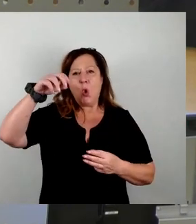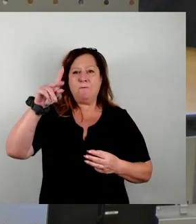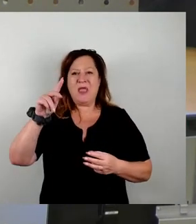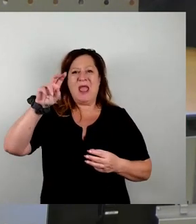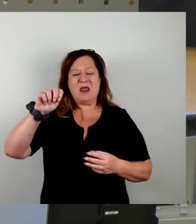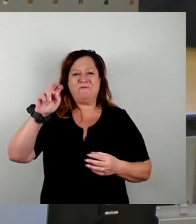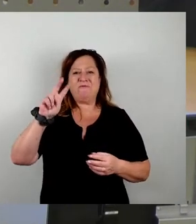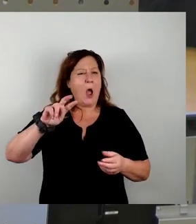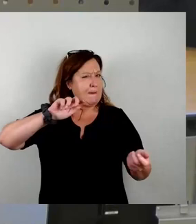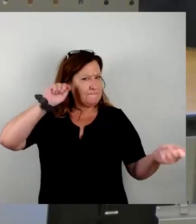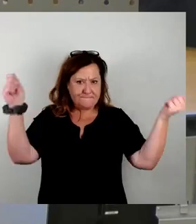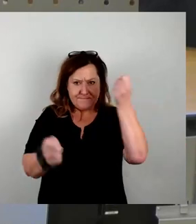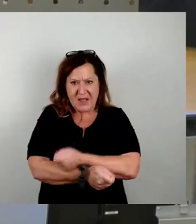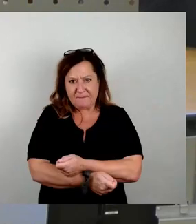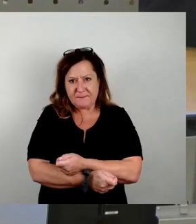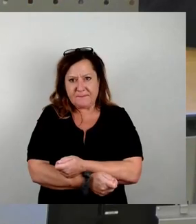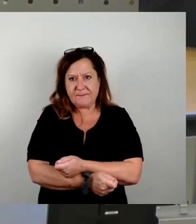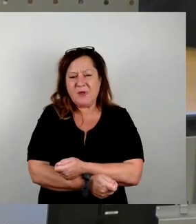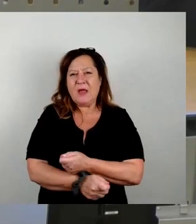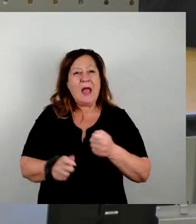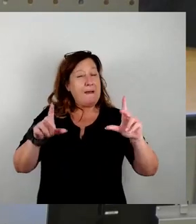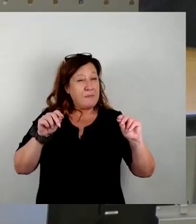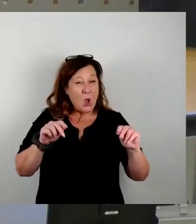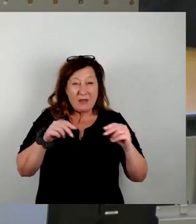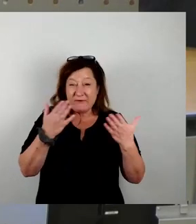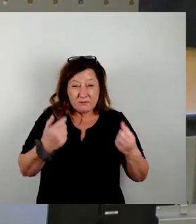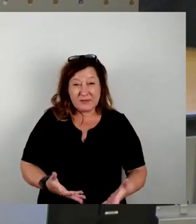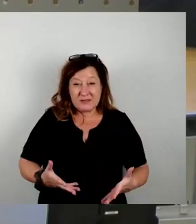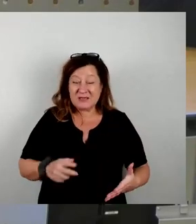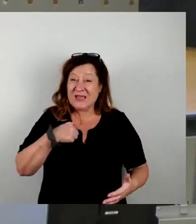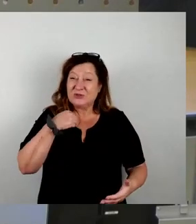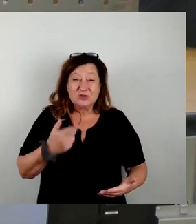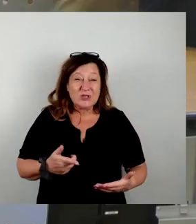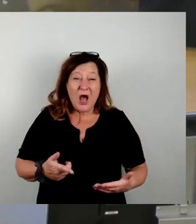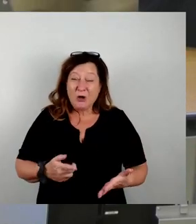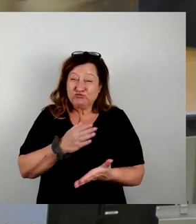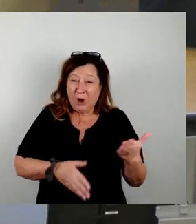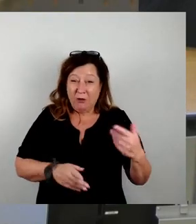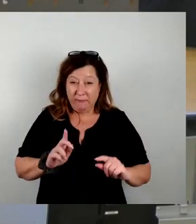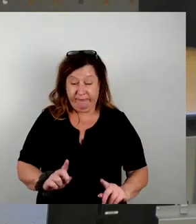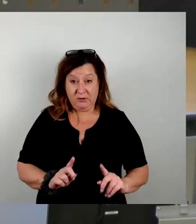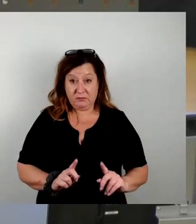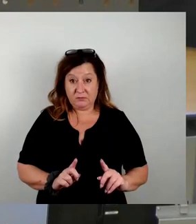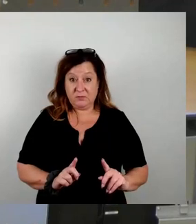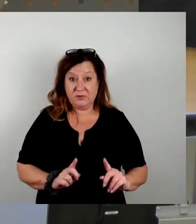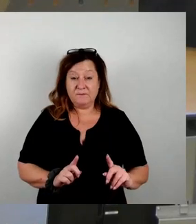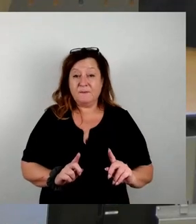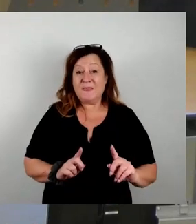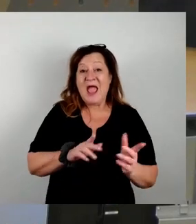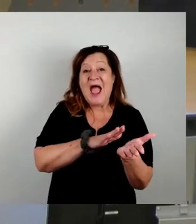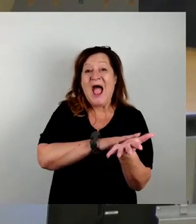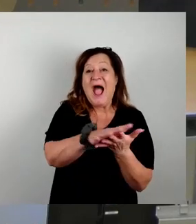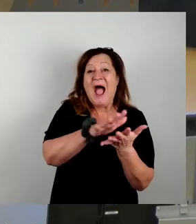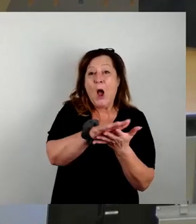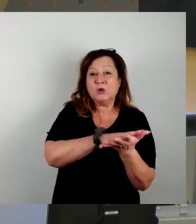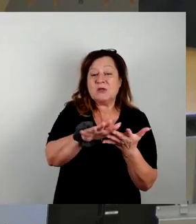passiert? Man hat im Grunde, ich sage es so scharf, man hat im Grunde die Aufgabe öffentlicher Personennahverkehr